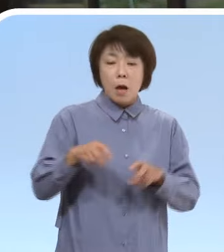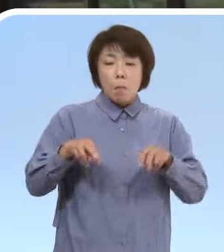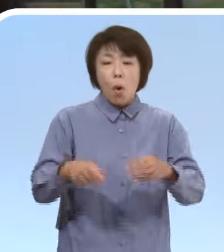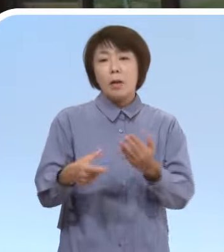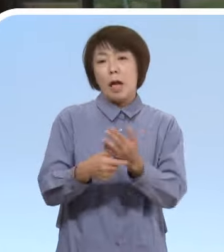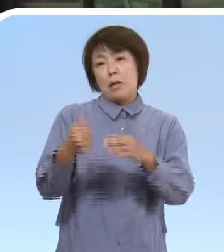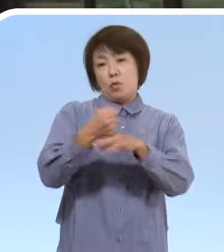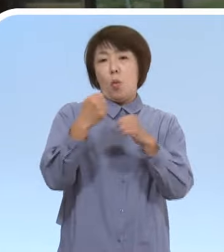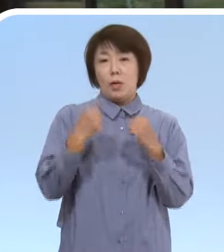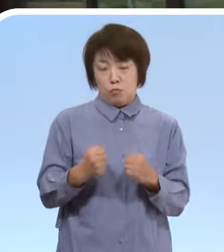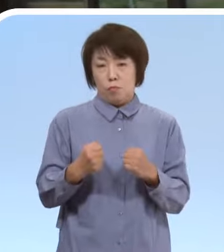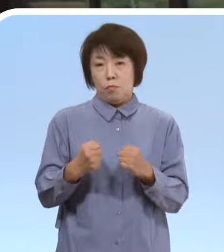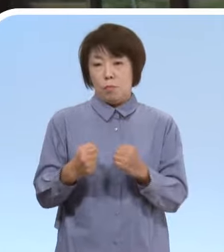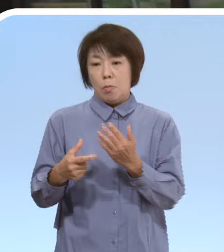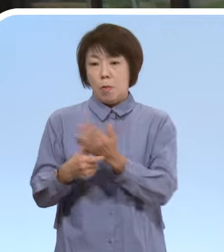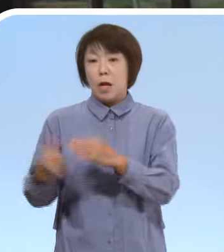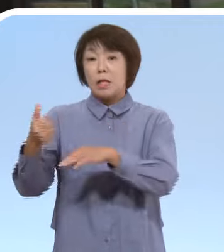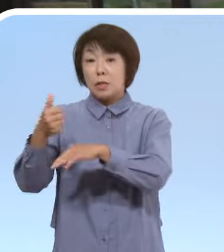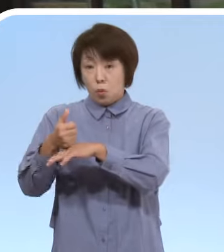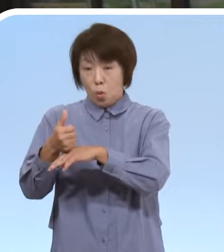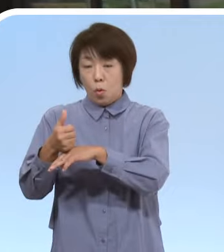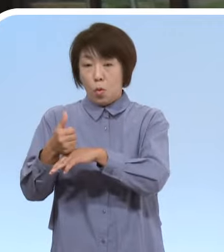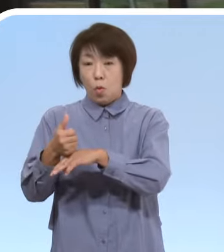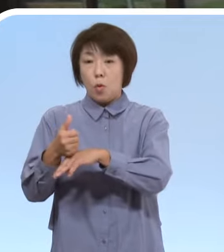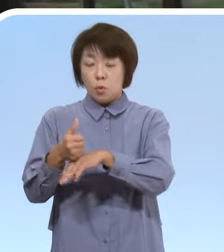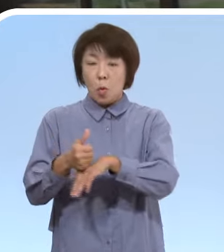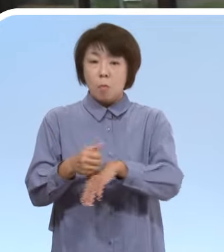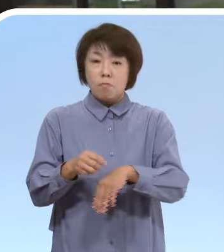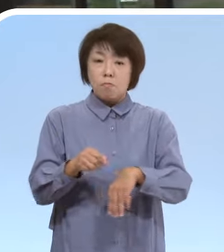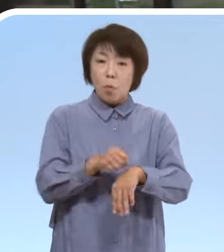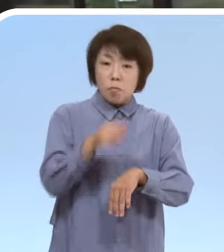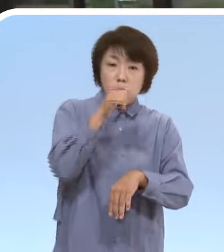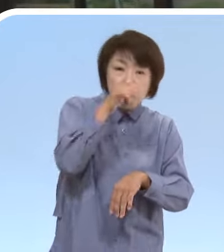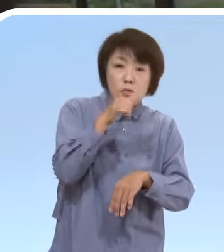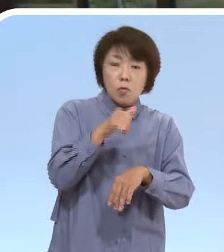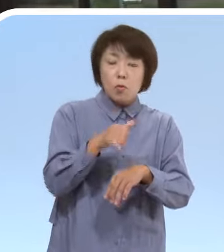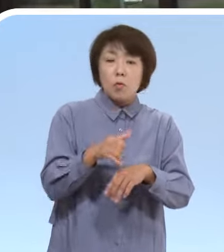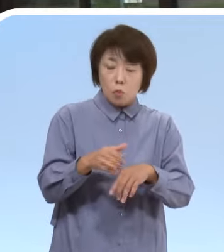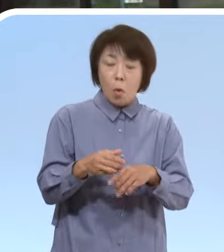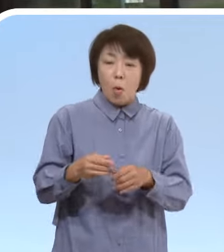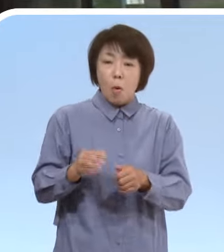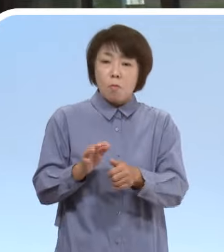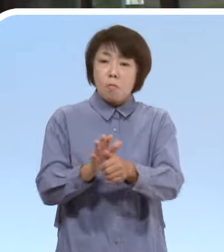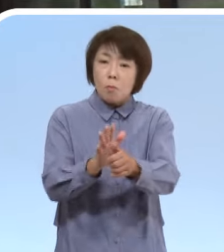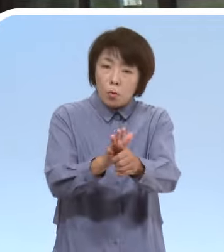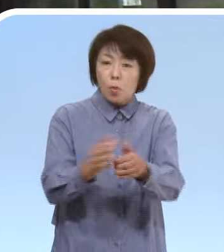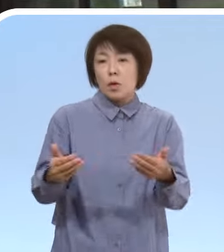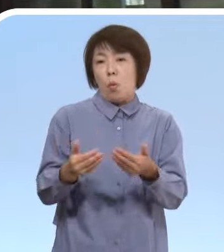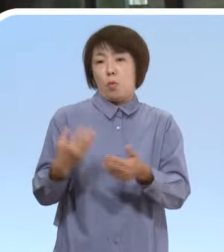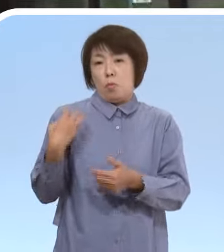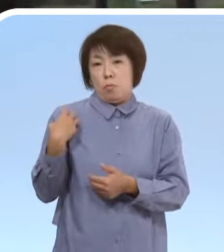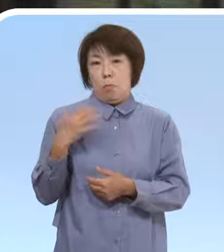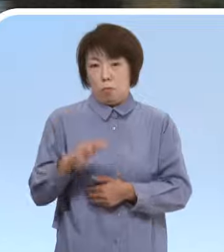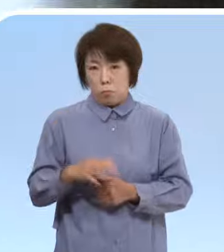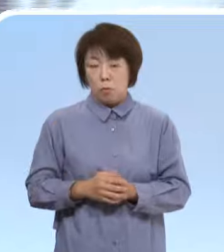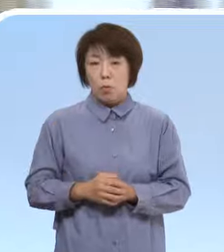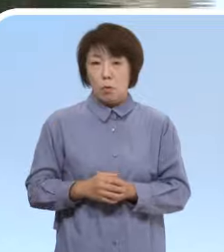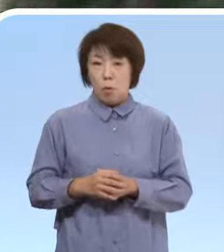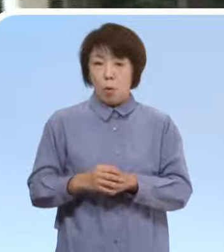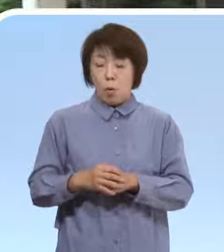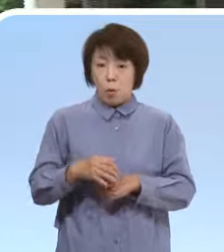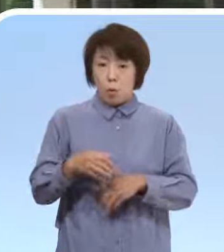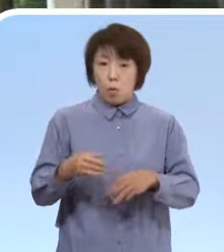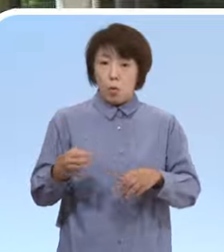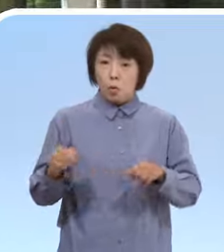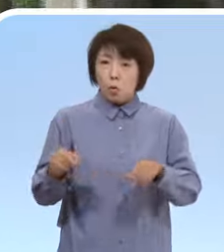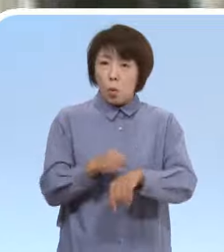して、 はい、 駅長業務とその自分の特技で、駅に貢献、北条鉄道に貢献する、あの、業務をやっております。 特技っていうの